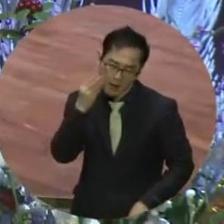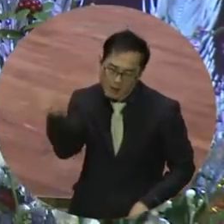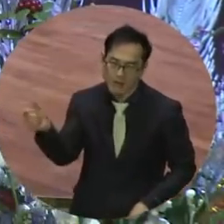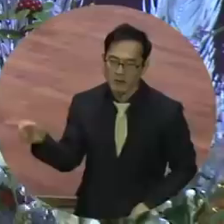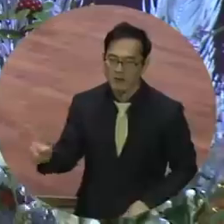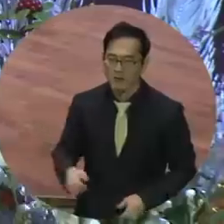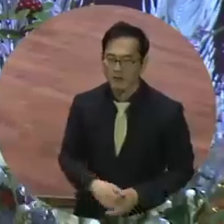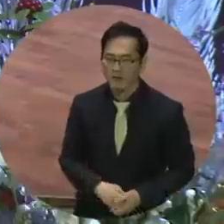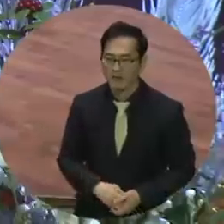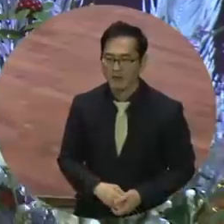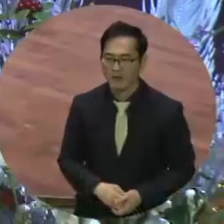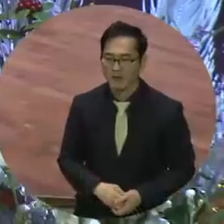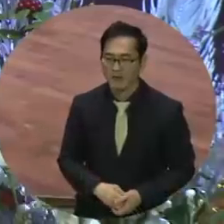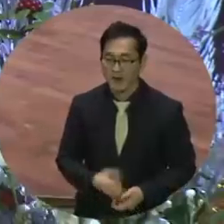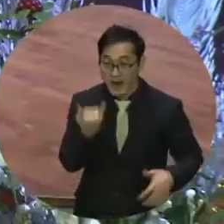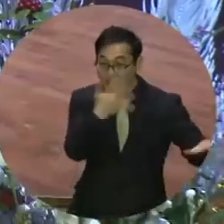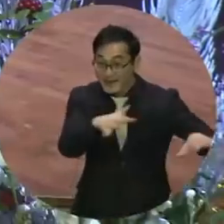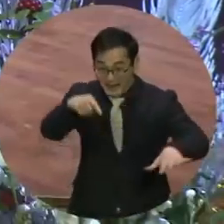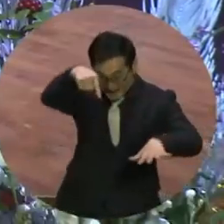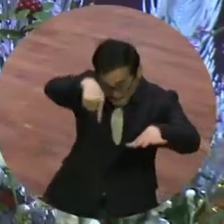바다에 있는 넙지도 팍 치고 올라가.